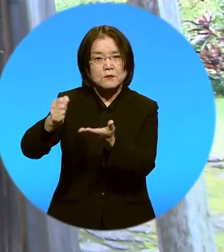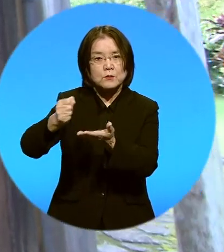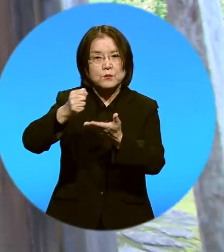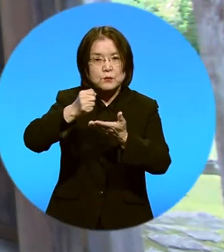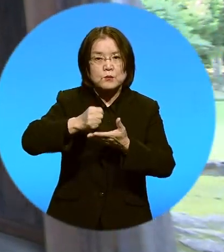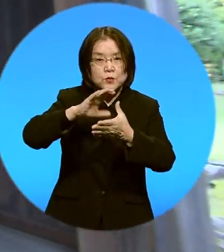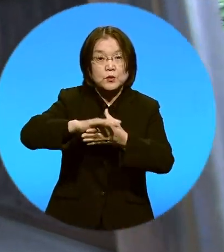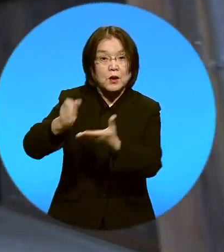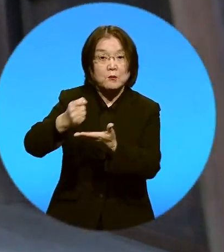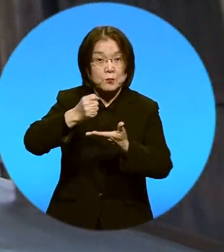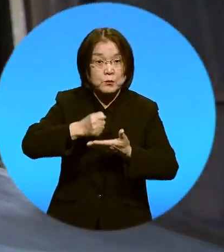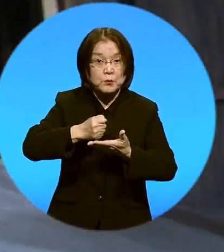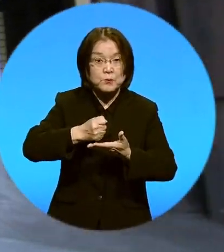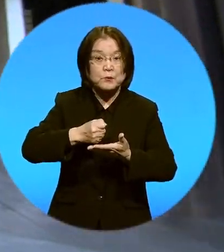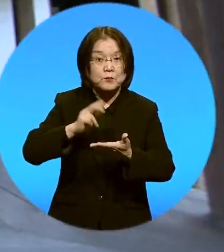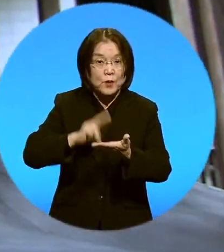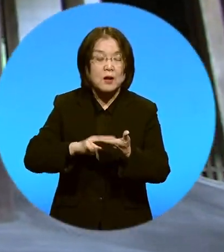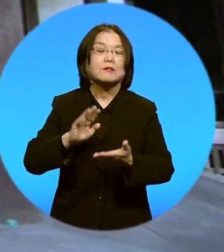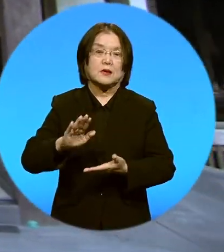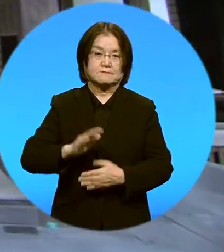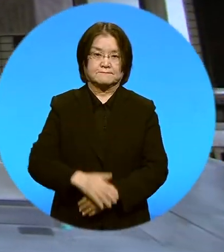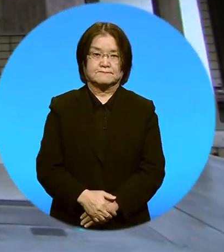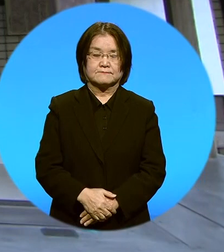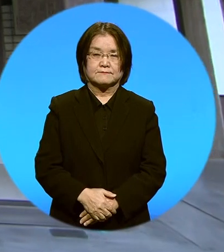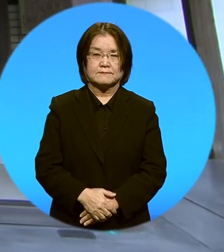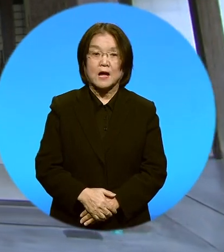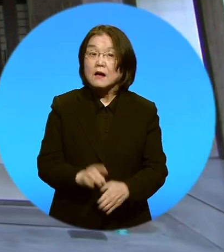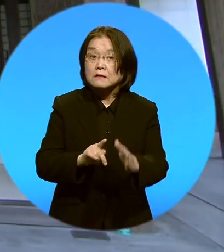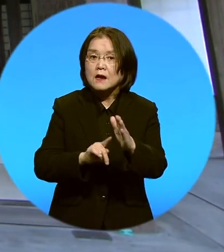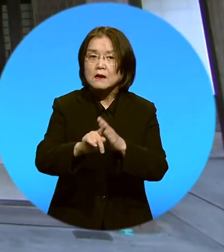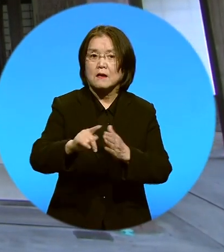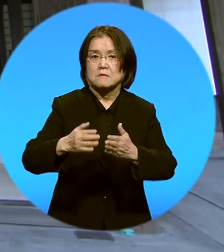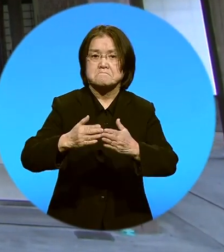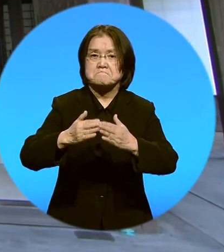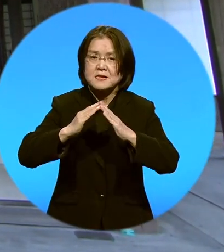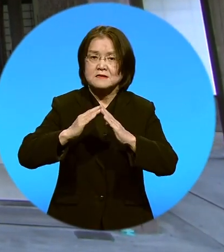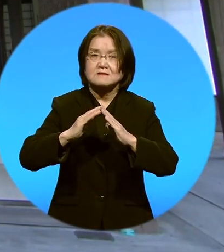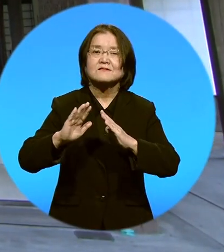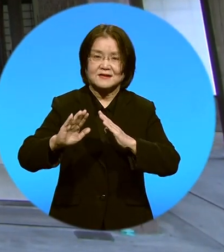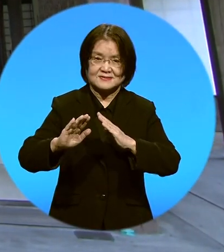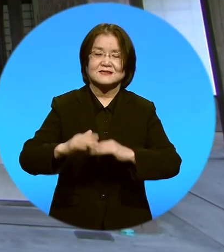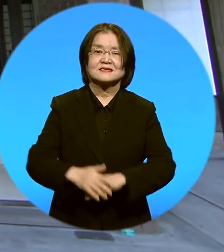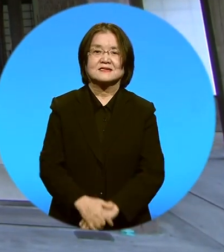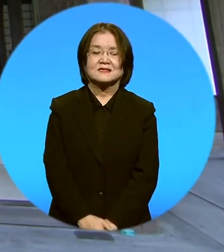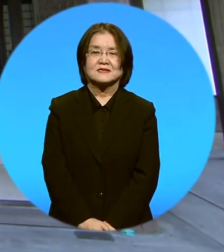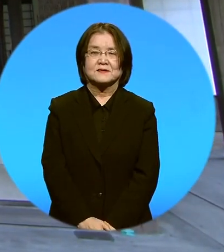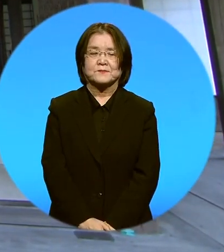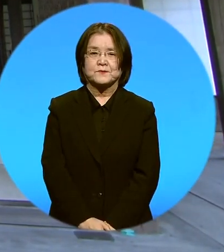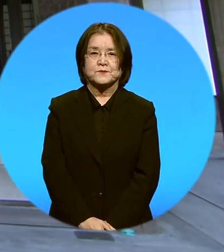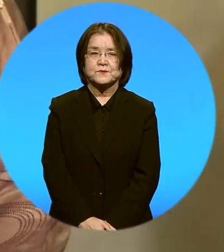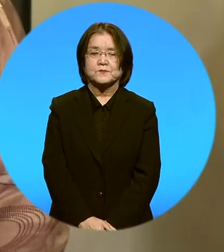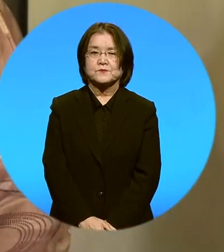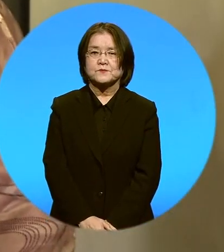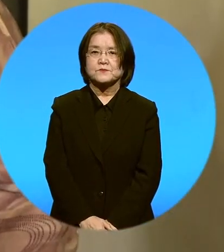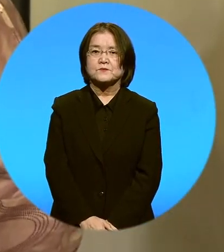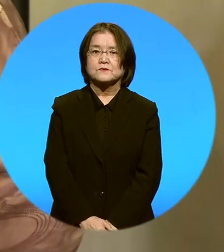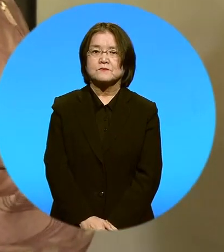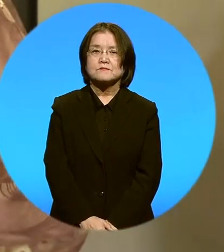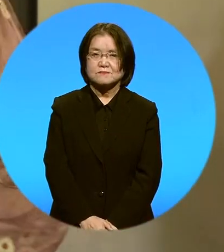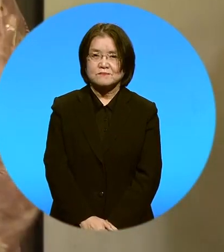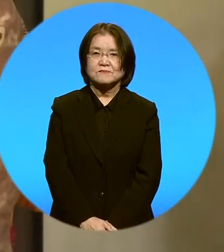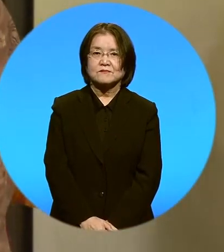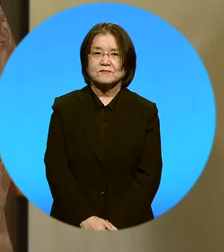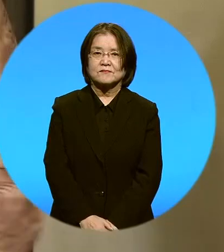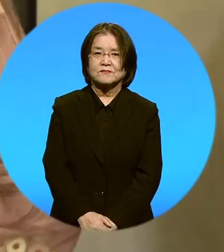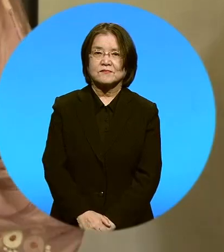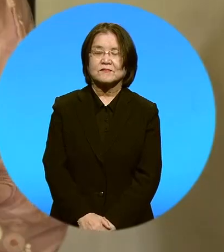ています。種子島を代表する建築物です。 Please